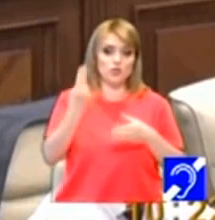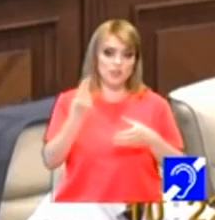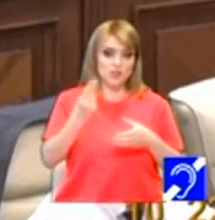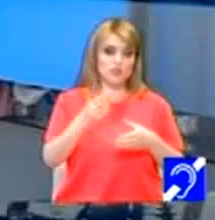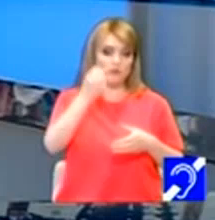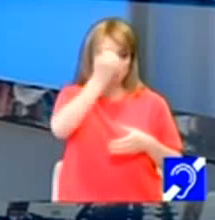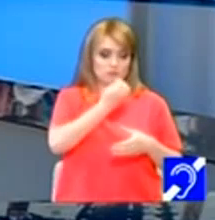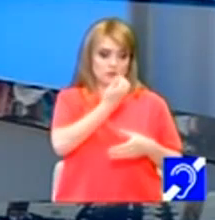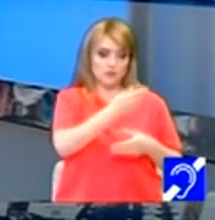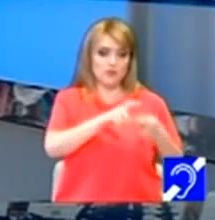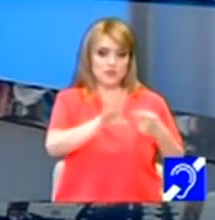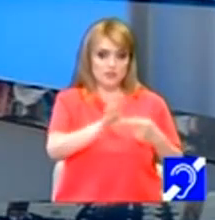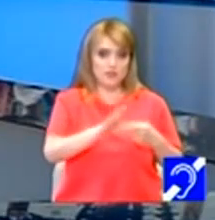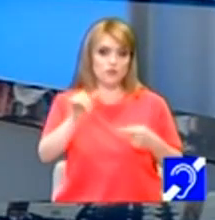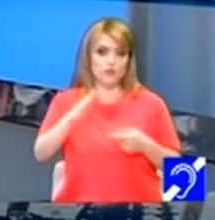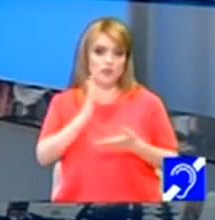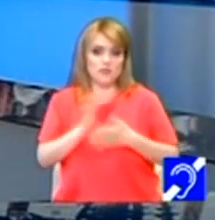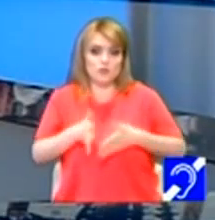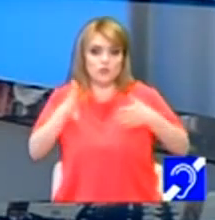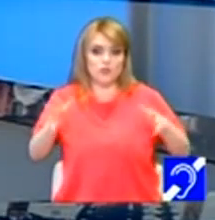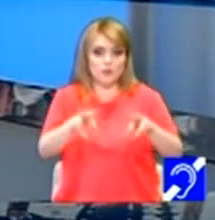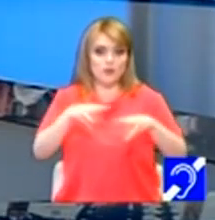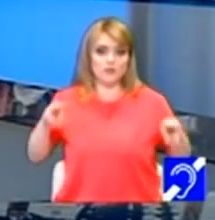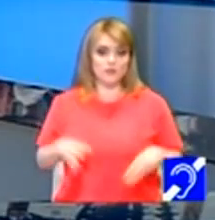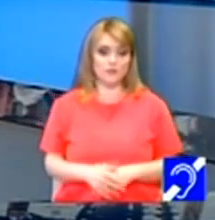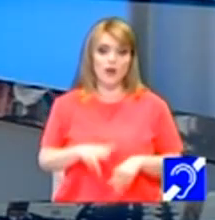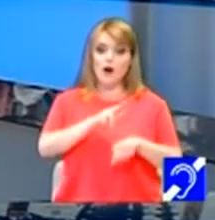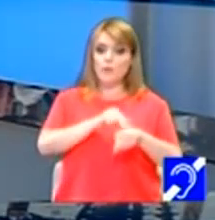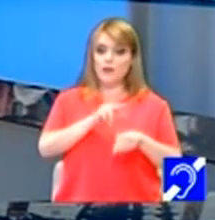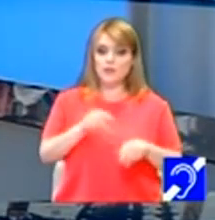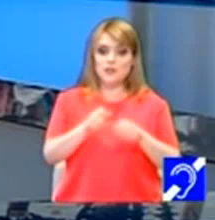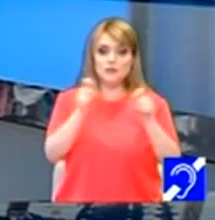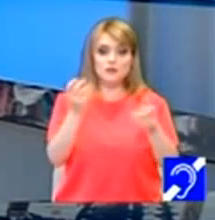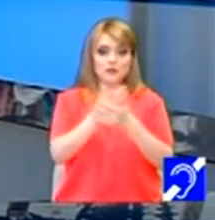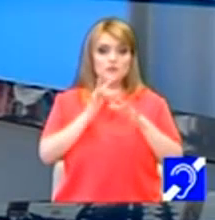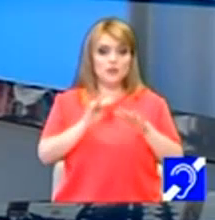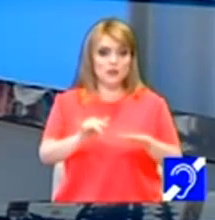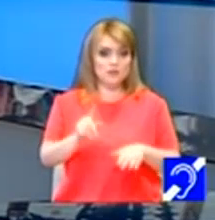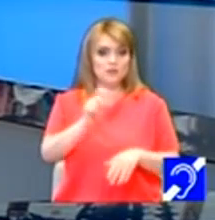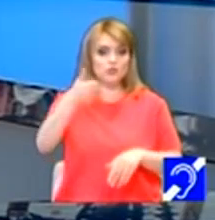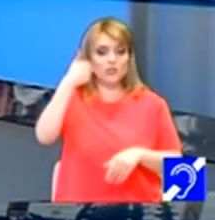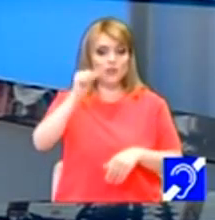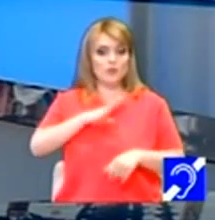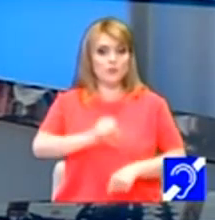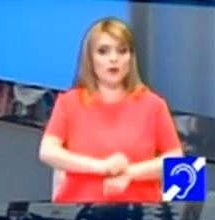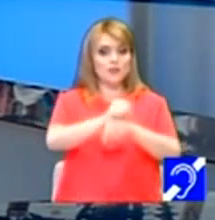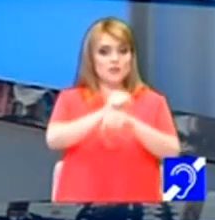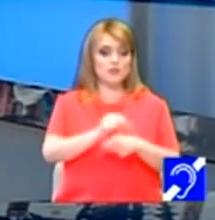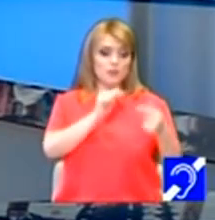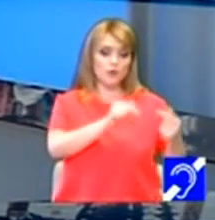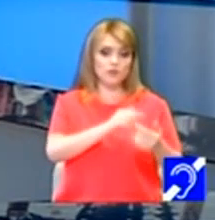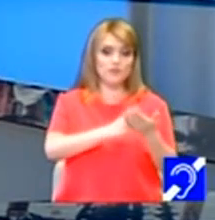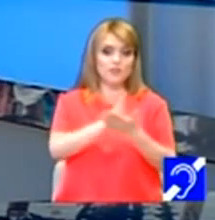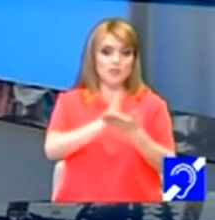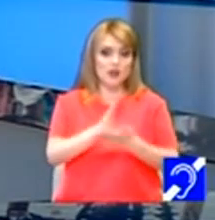legislativ. Polițiștii au început un proces penal pentru acțiunile violente din timpul protestului veteranilor, care s-a desfășurat ieri în